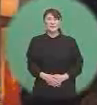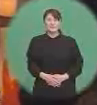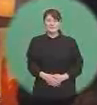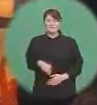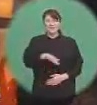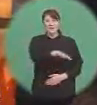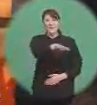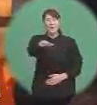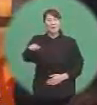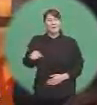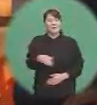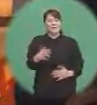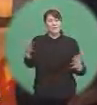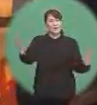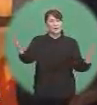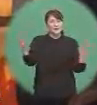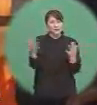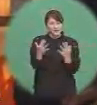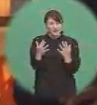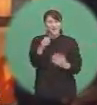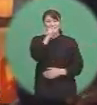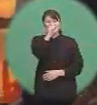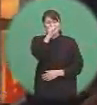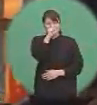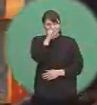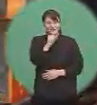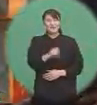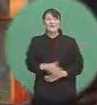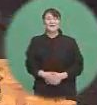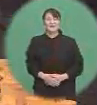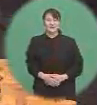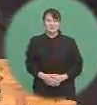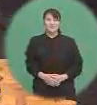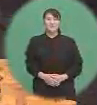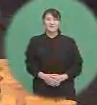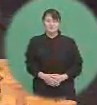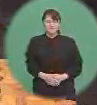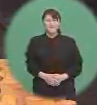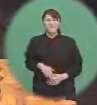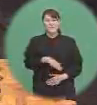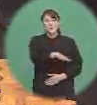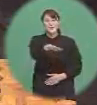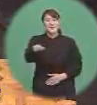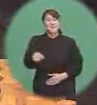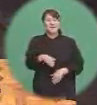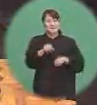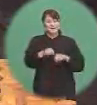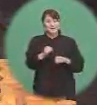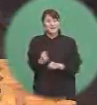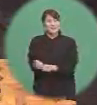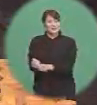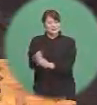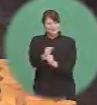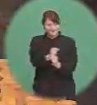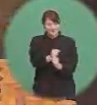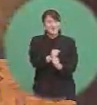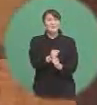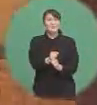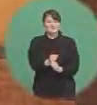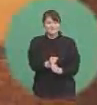大勢の方が来てくださっててよかったと思います、ね、ようやっとみんなが元気になってきました